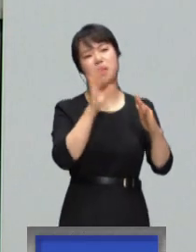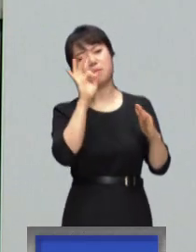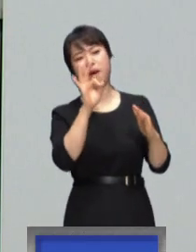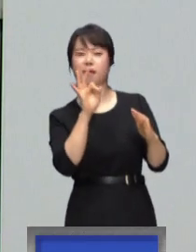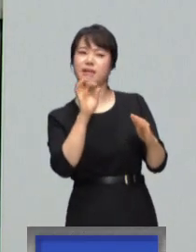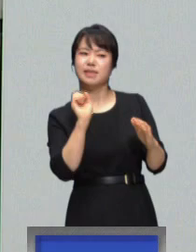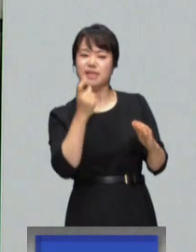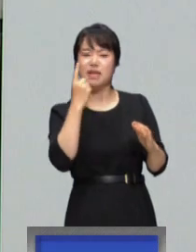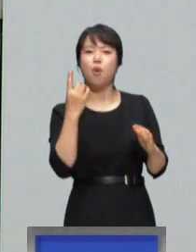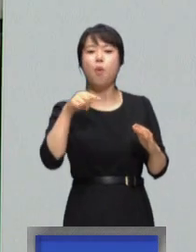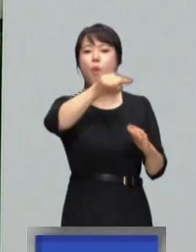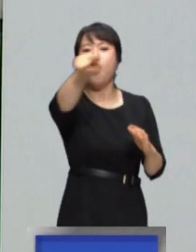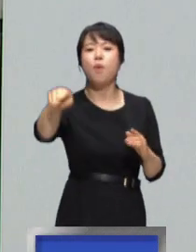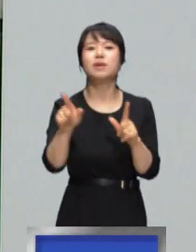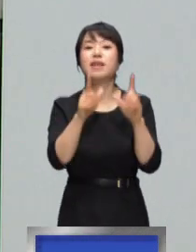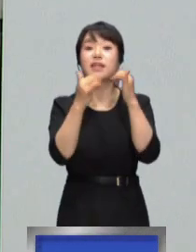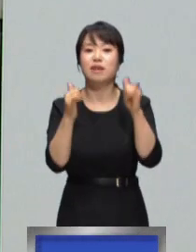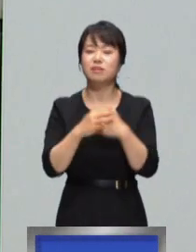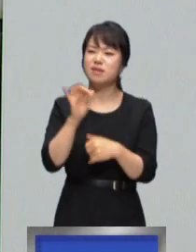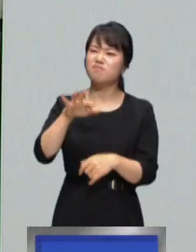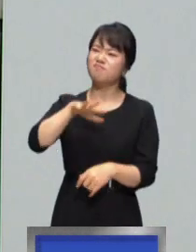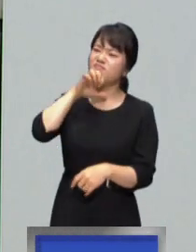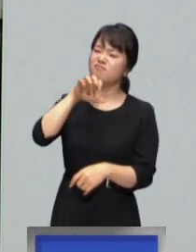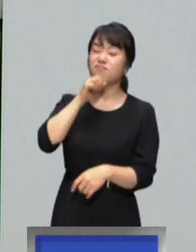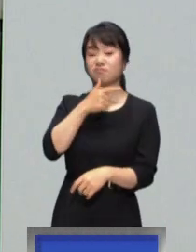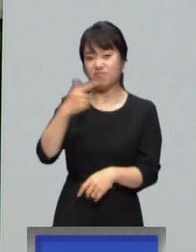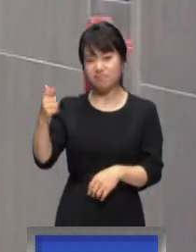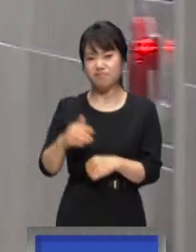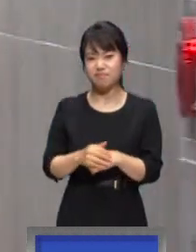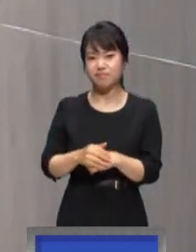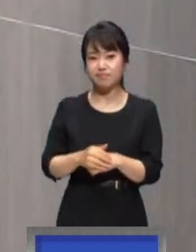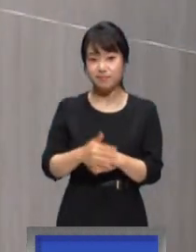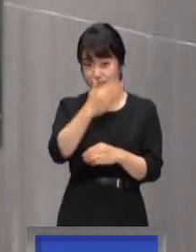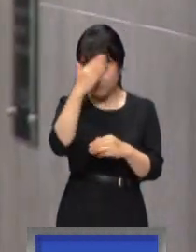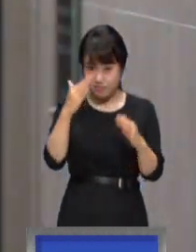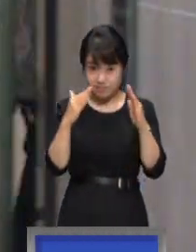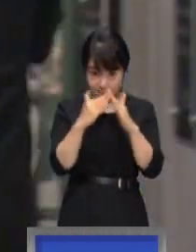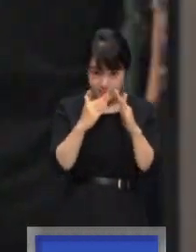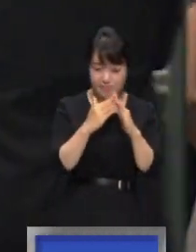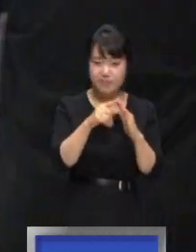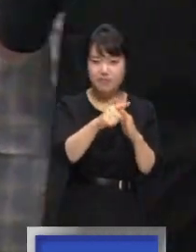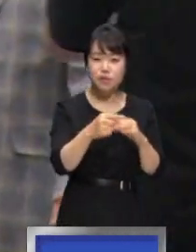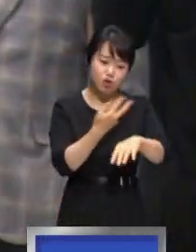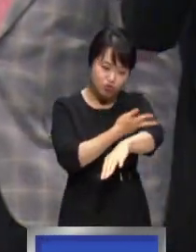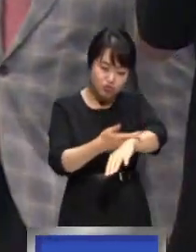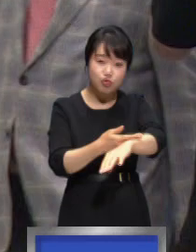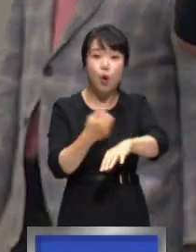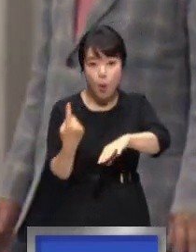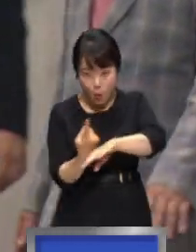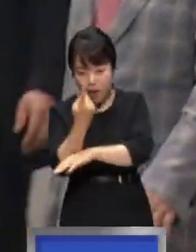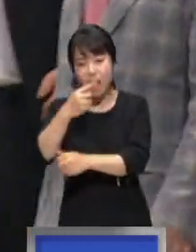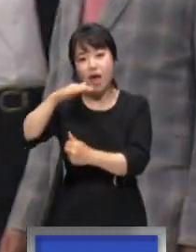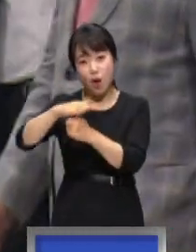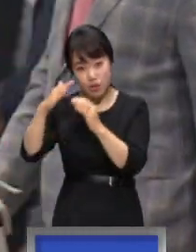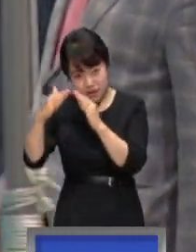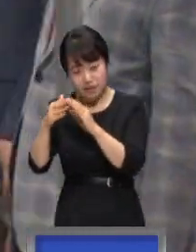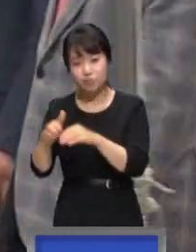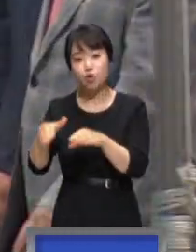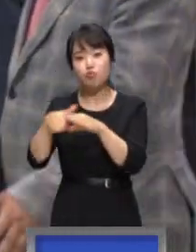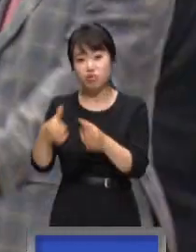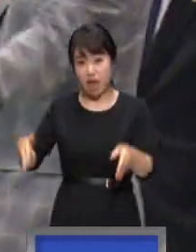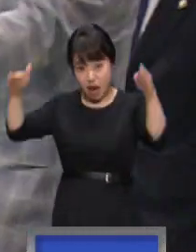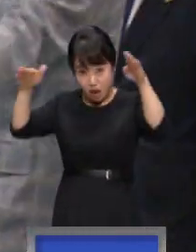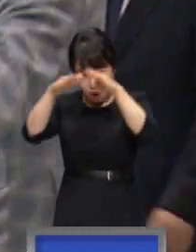때문에 원주민들의 민원이 있는 것도 현실. 해당 천연주택에는 수영장 외에도 구립 어린이집, 문학관 등